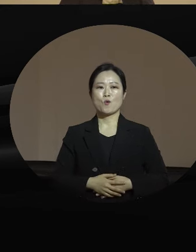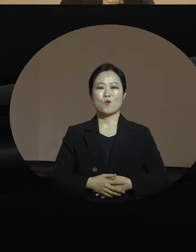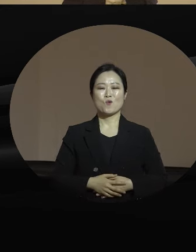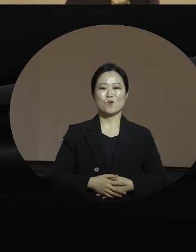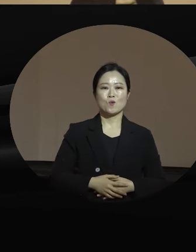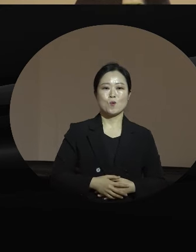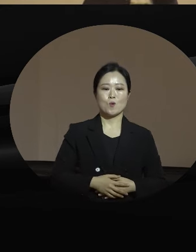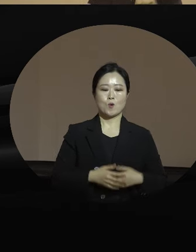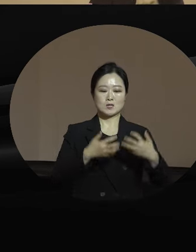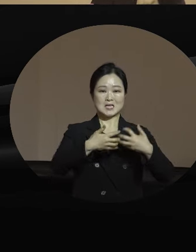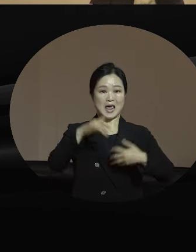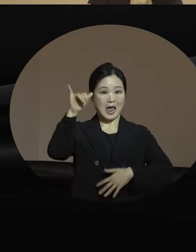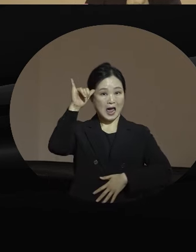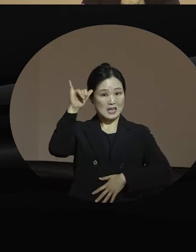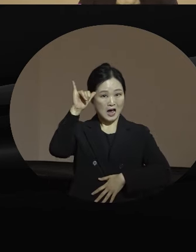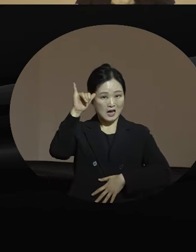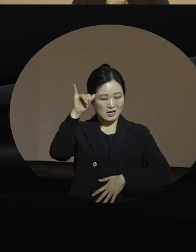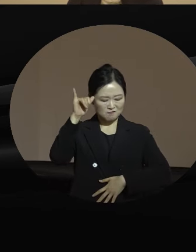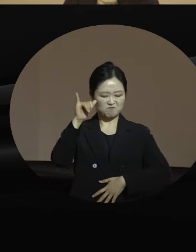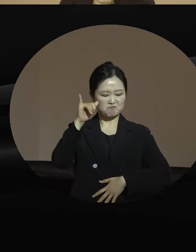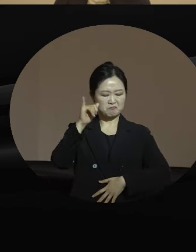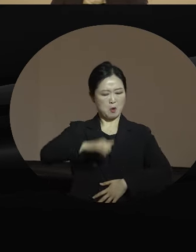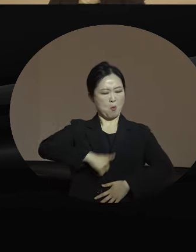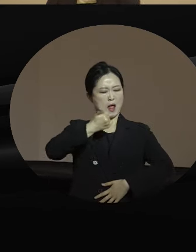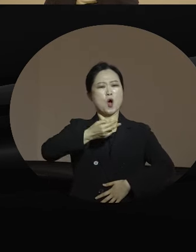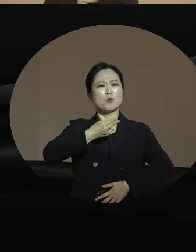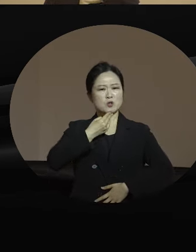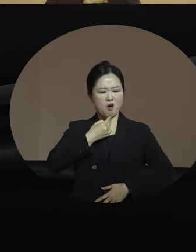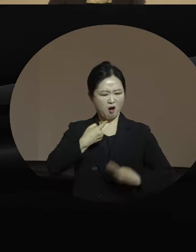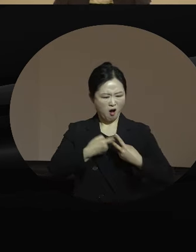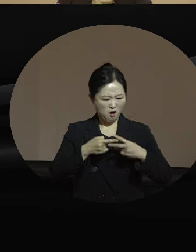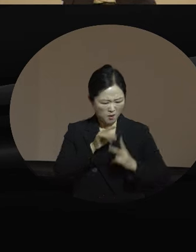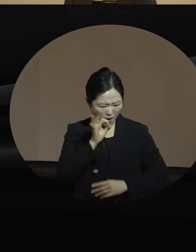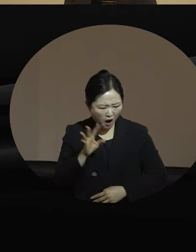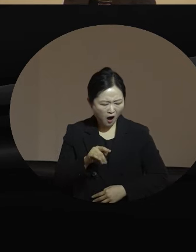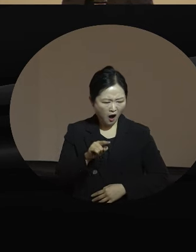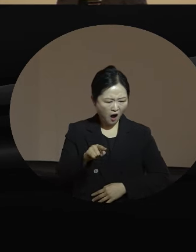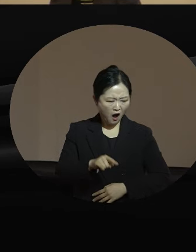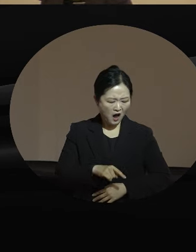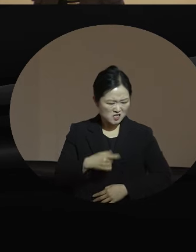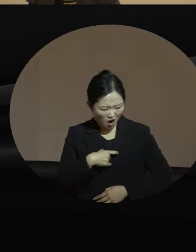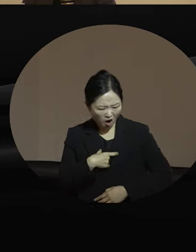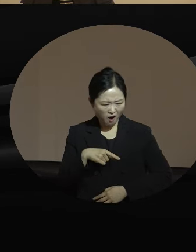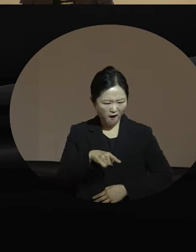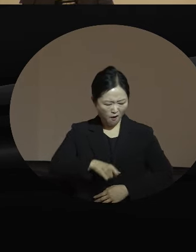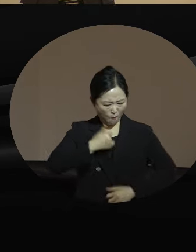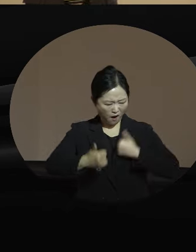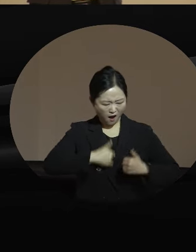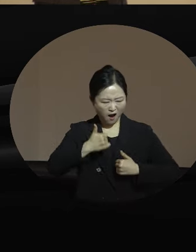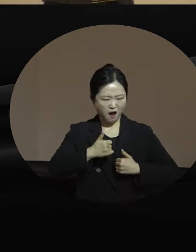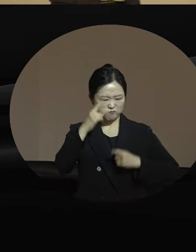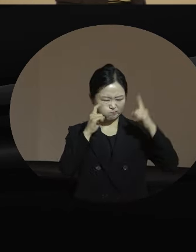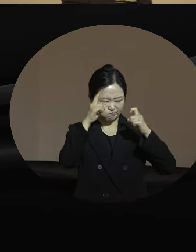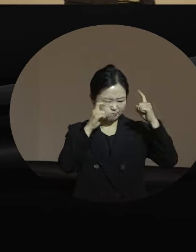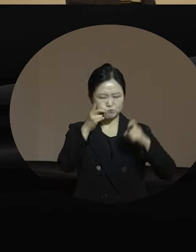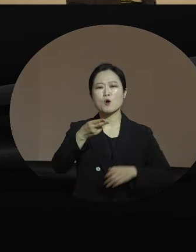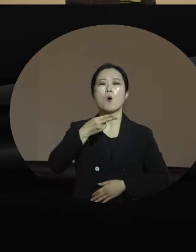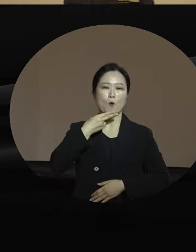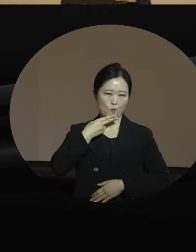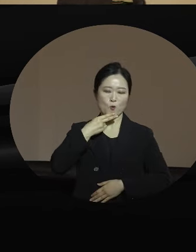이모셔널 서포트를 잘해줘요. 화를 내지 않고 못 알아듣니? 왜 안 했어? 다시 하기 싫어? 뭐 이렇게 공갈 협박도 없고 굉장히